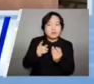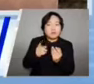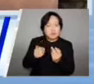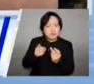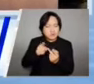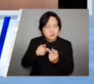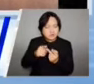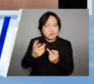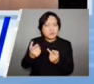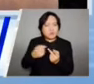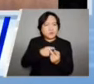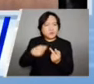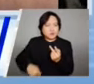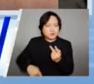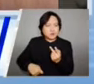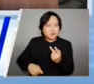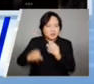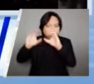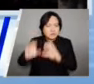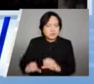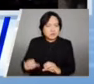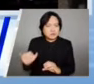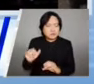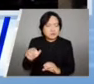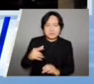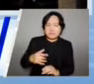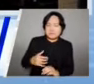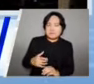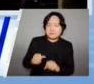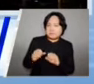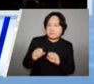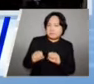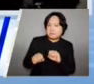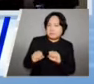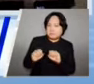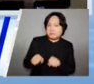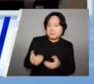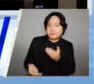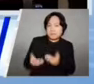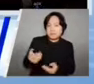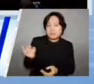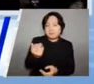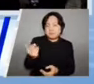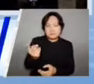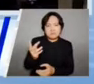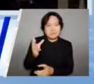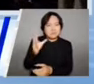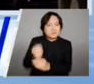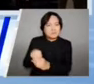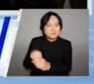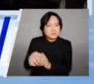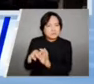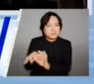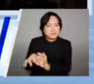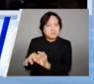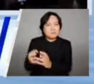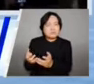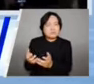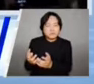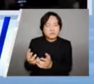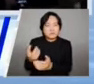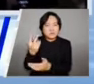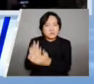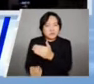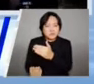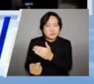pwedeng magkakasama lang din sila, kaya sila parehong nakuha. Pareho silang, sabay silang kumuha dito sa kanilang